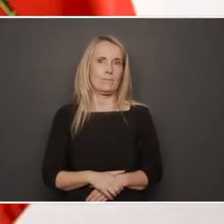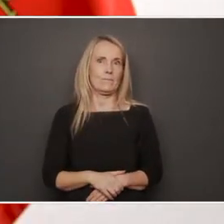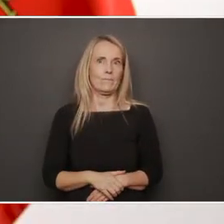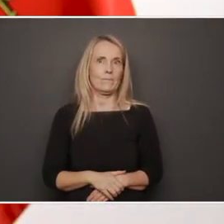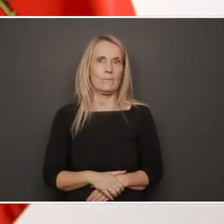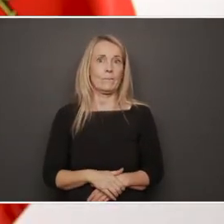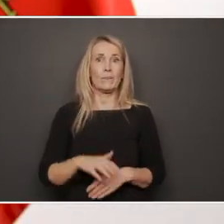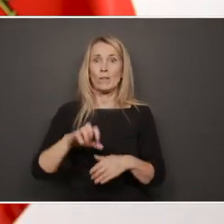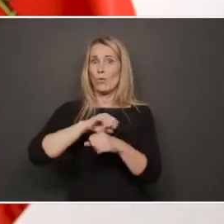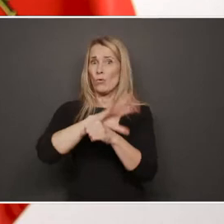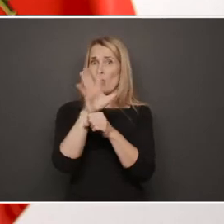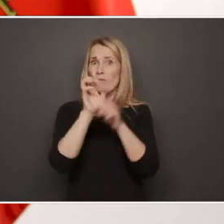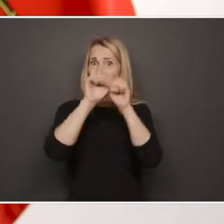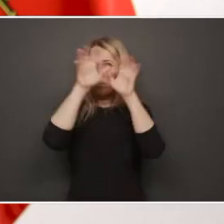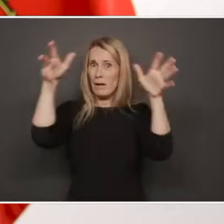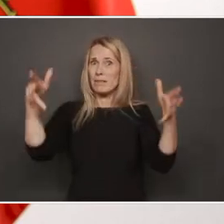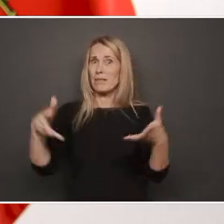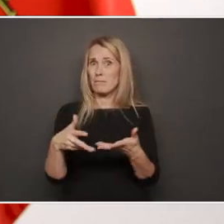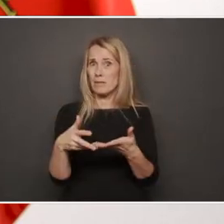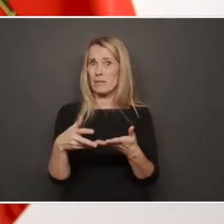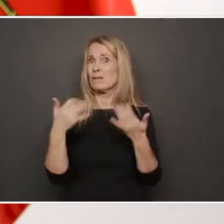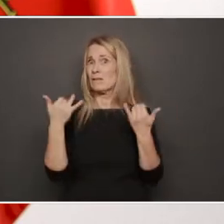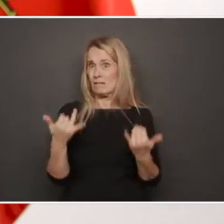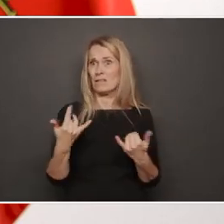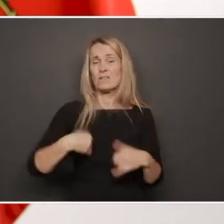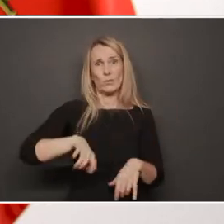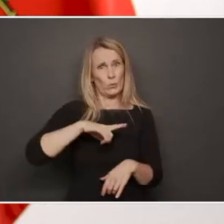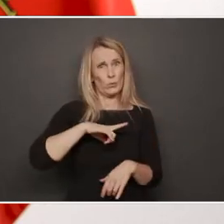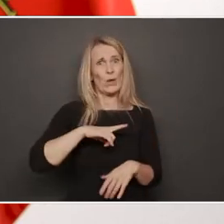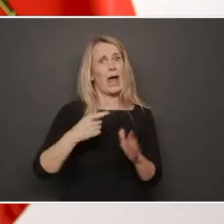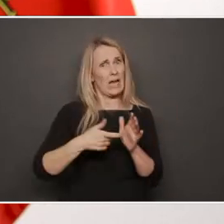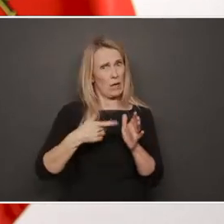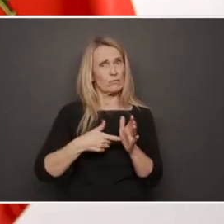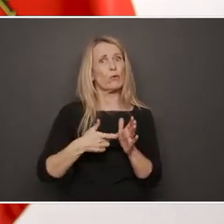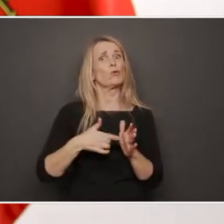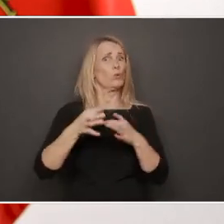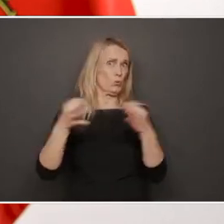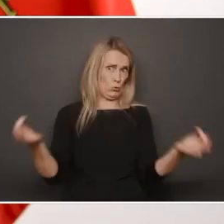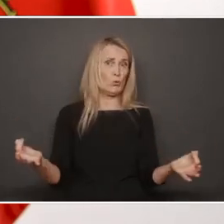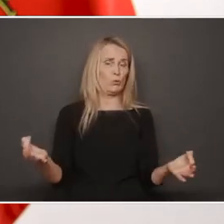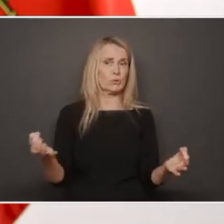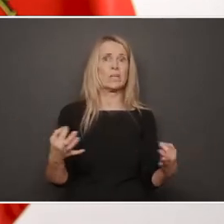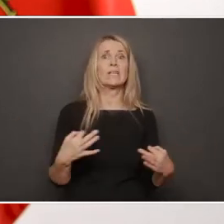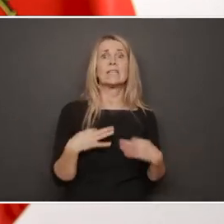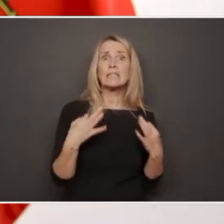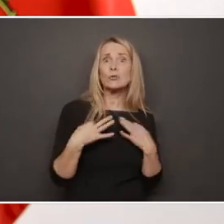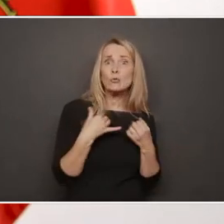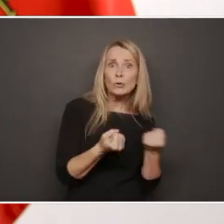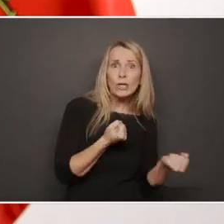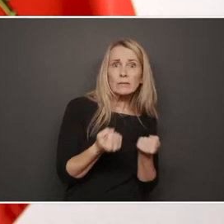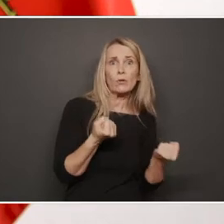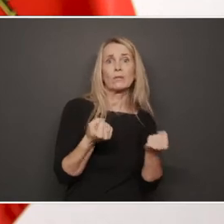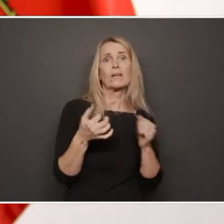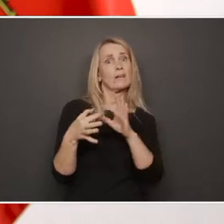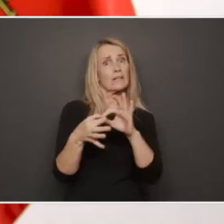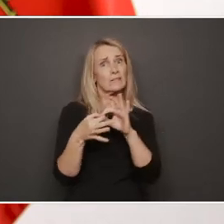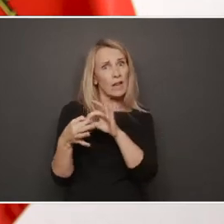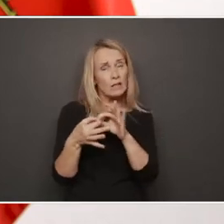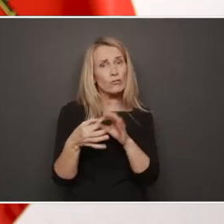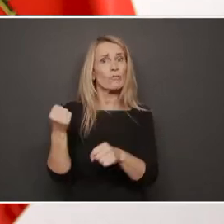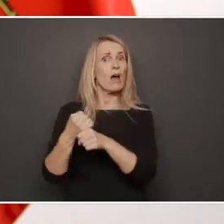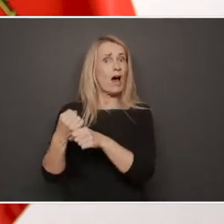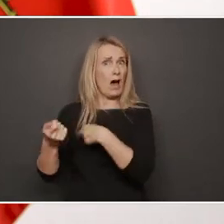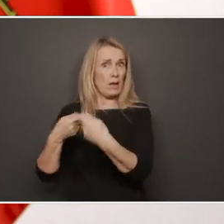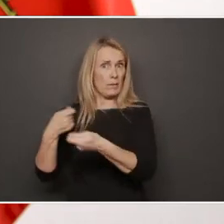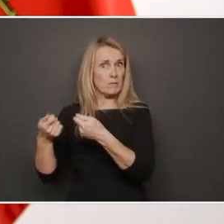Die Covid-19-Pandemie stellt uns alle vor große Herausforderungen in gesundheitspolitischer, gesellschafts- und